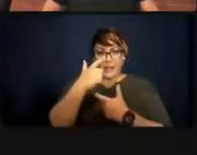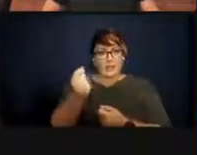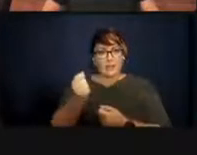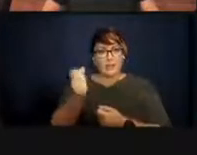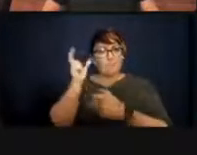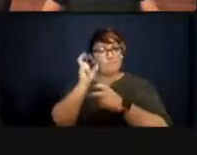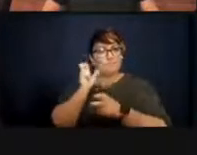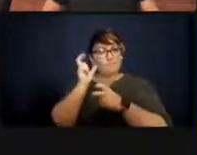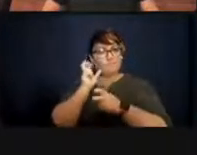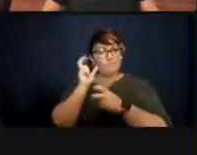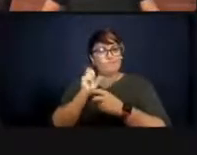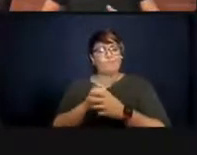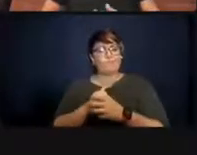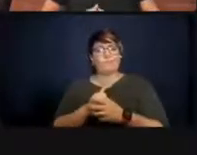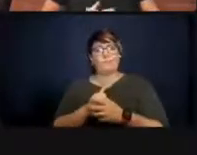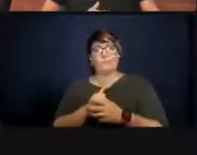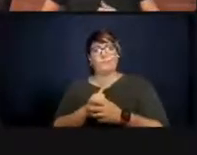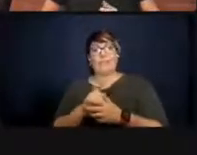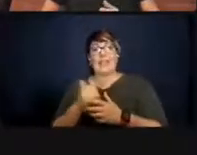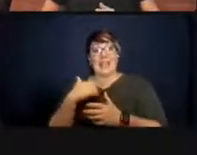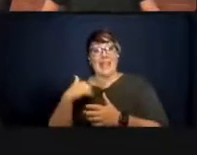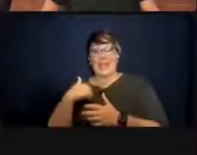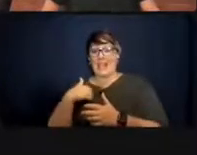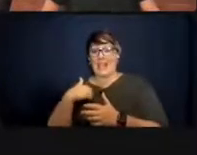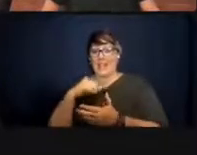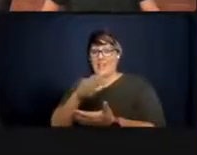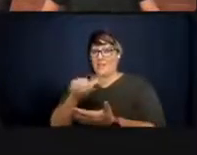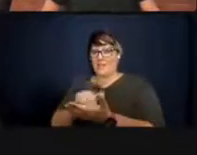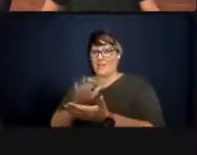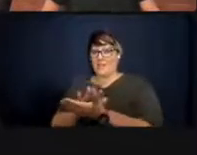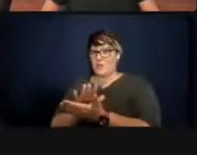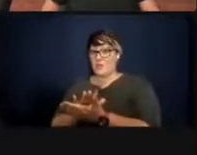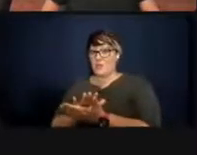Ni jambo la kusisimua sana